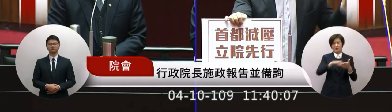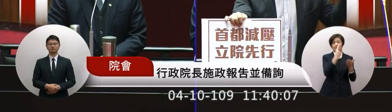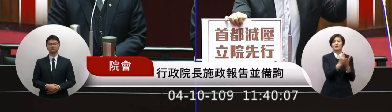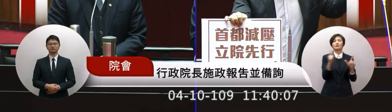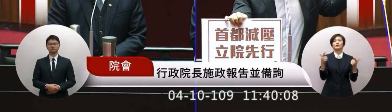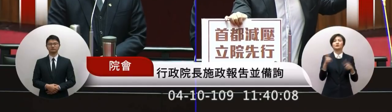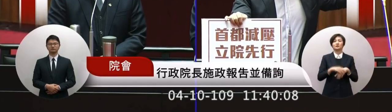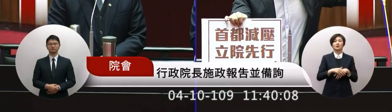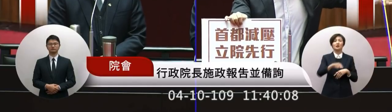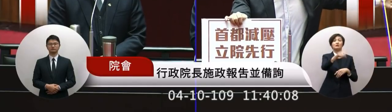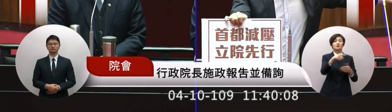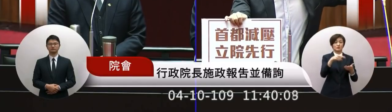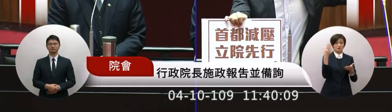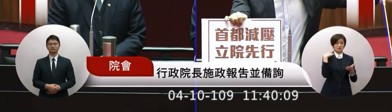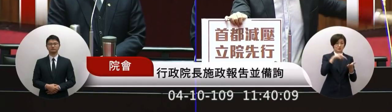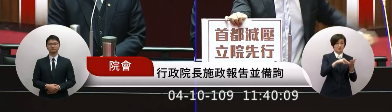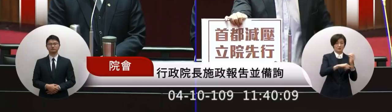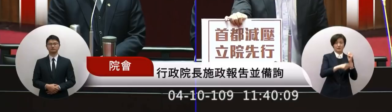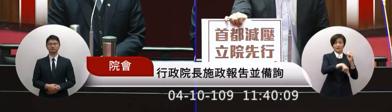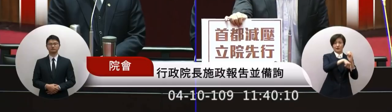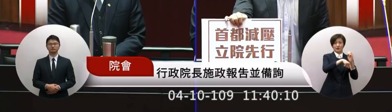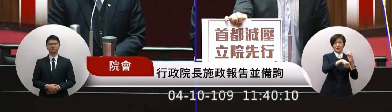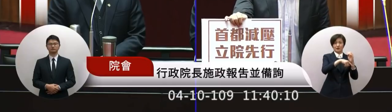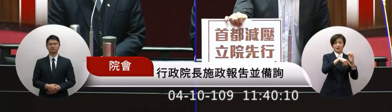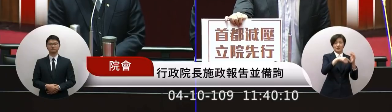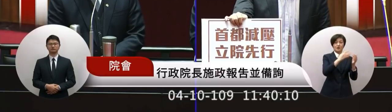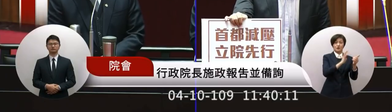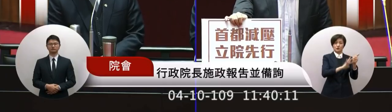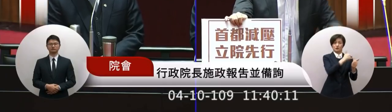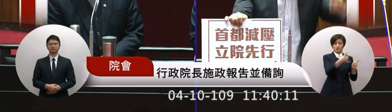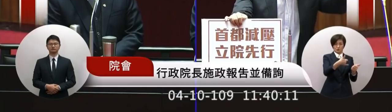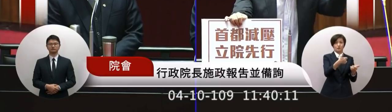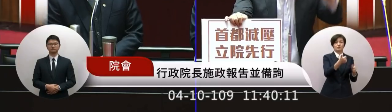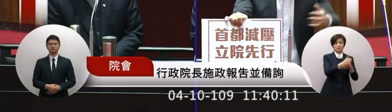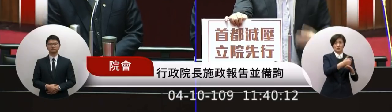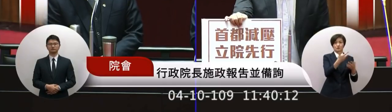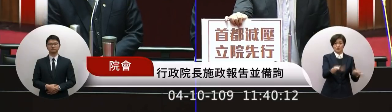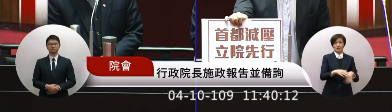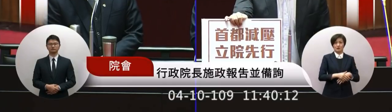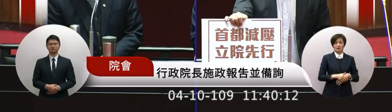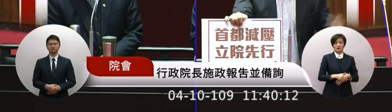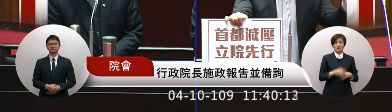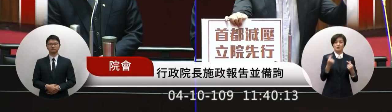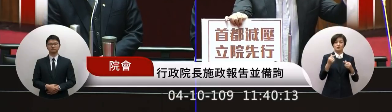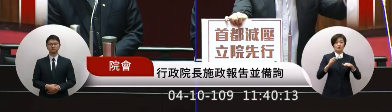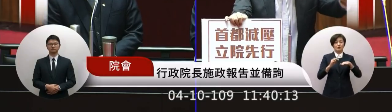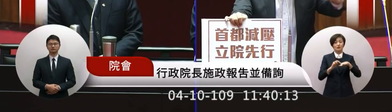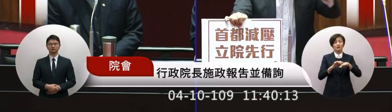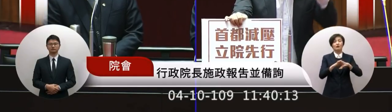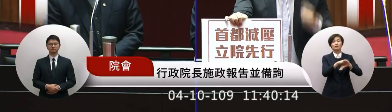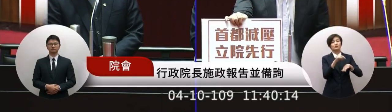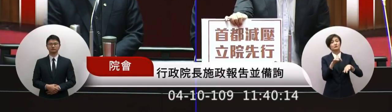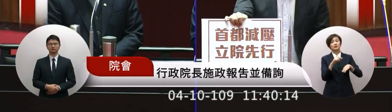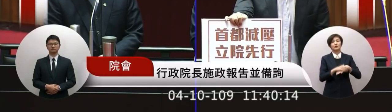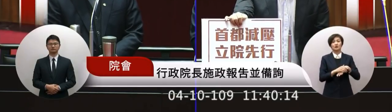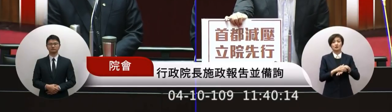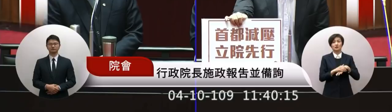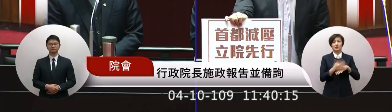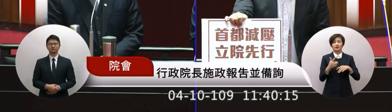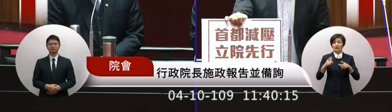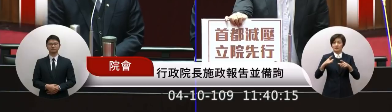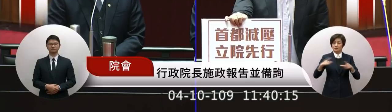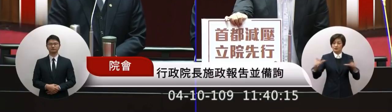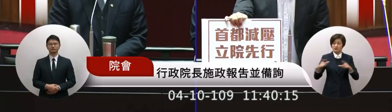员，咱的过去，咱的这个委员会。吼、哦，楼梯的部分，吼、哦，这个大小间的部